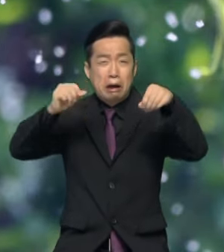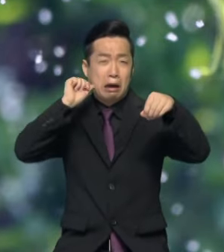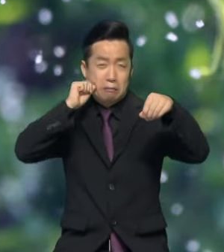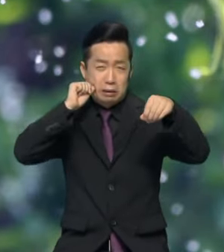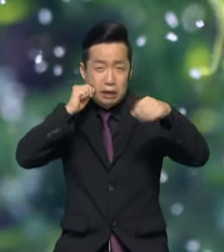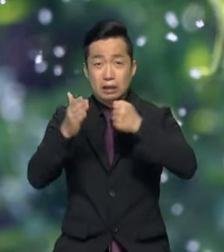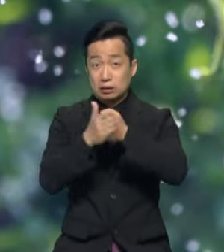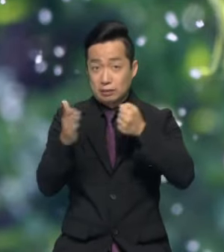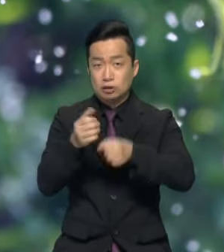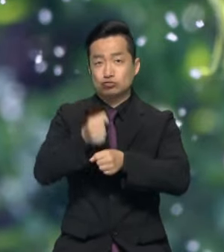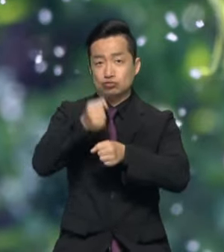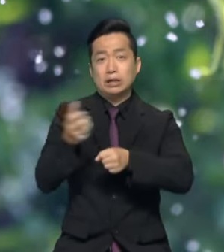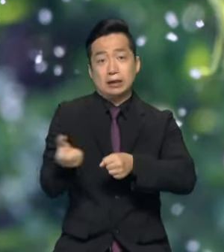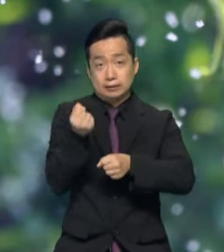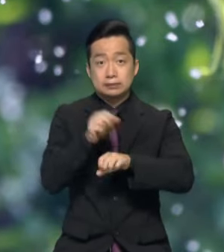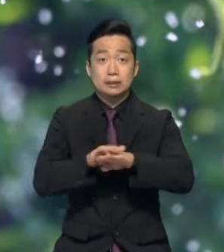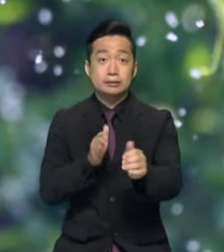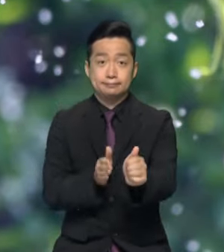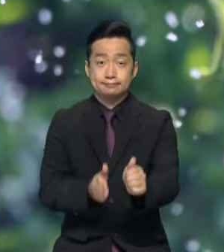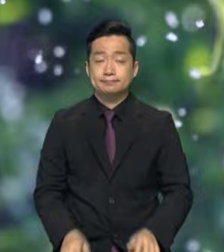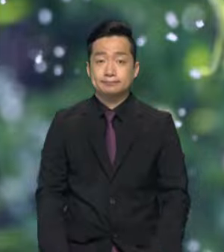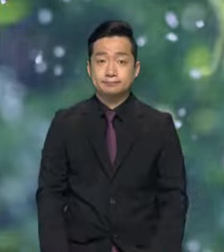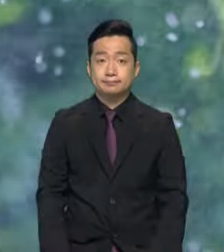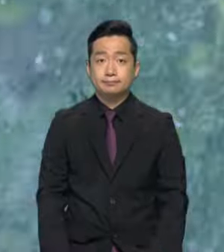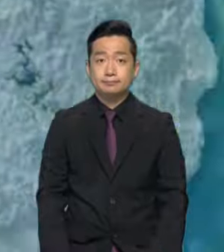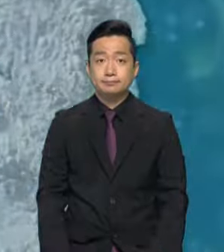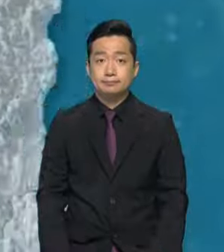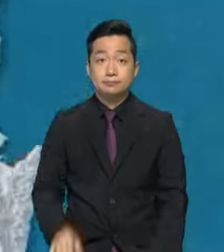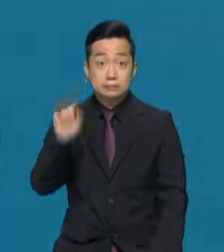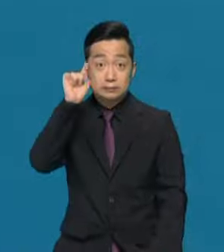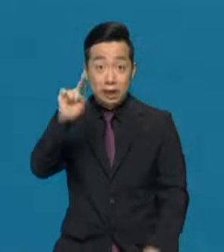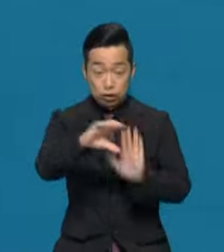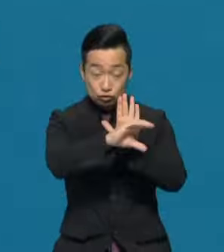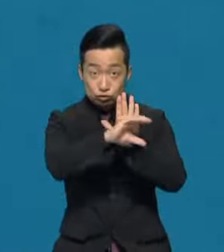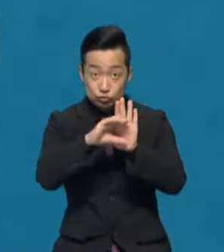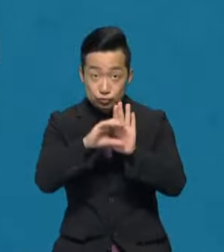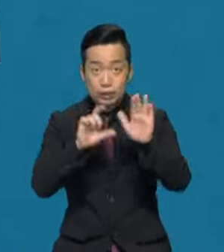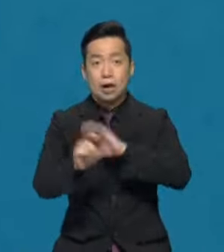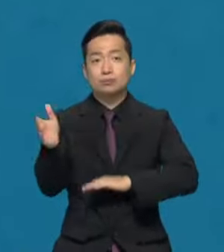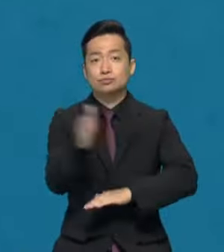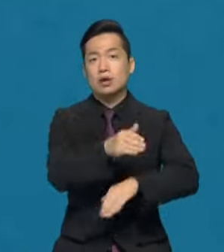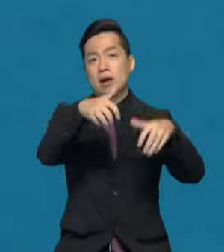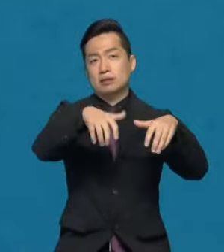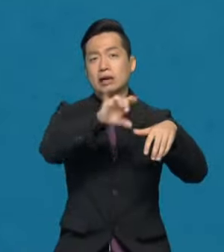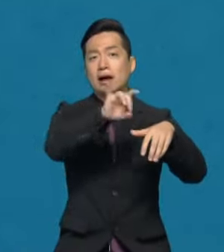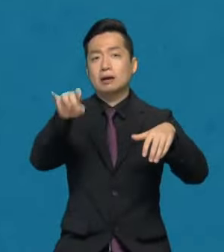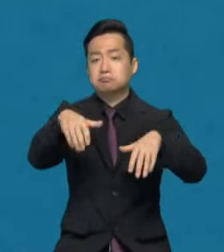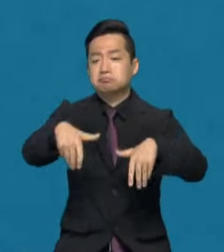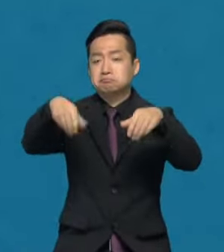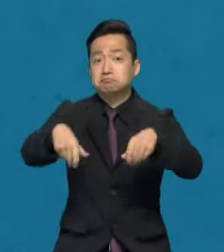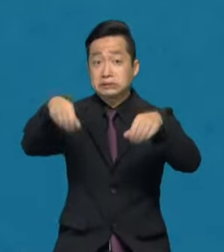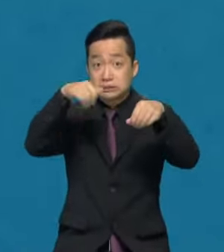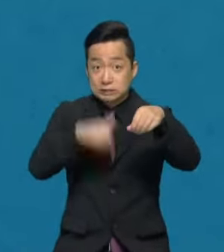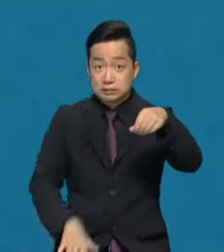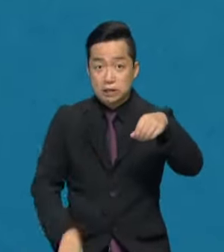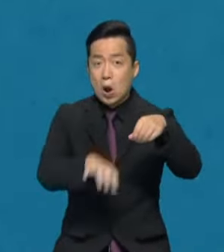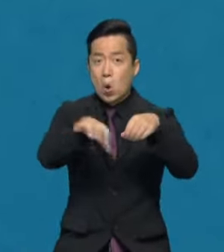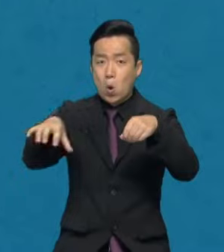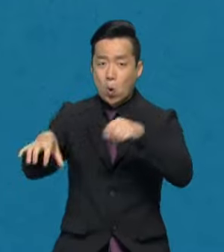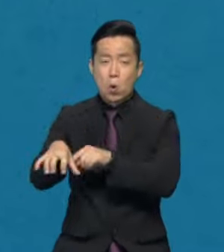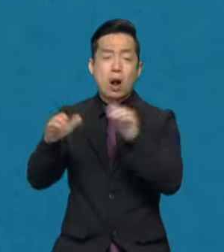우산은 챙겨서 외출하시는 편이 좋겠습니다. 내일 중부지방에는 오전부터 비가 가끔 내리겠습니다. 곳곳에